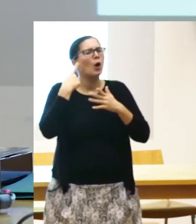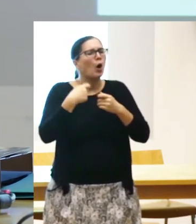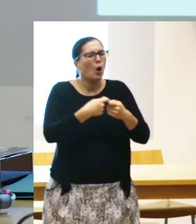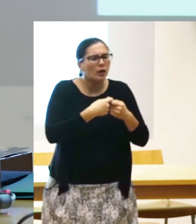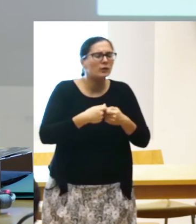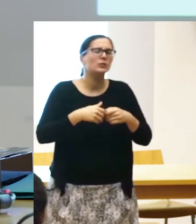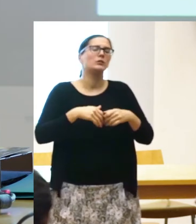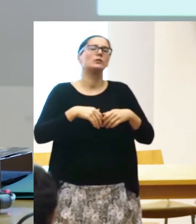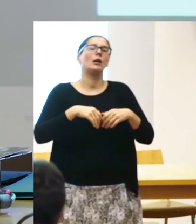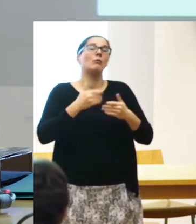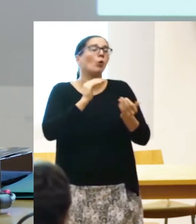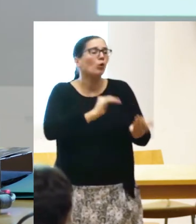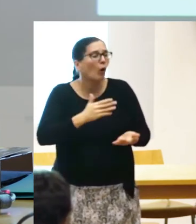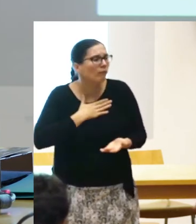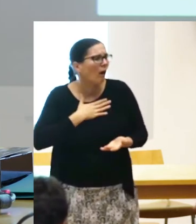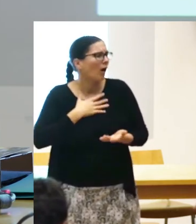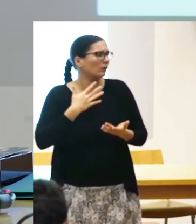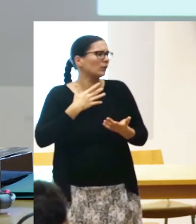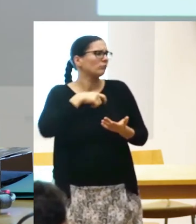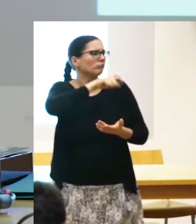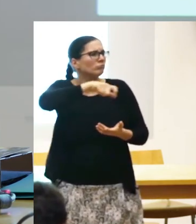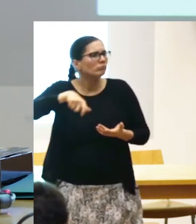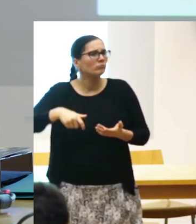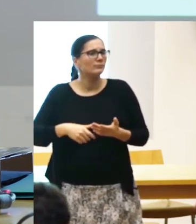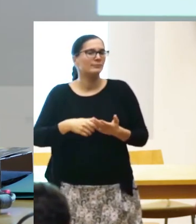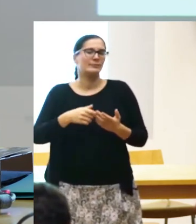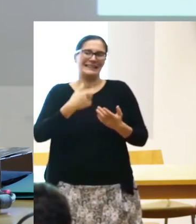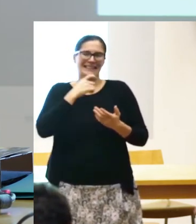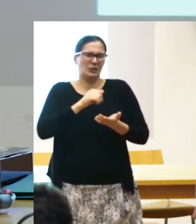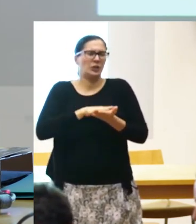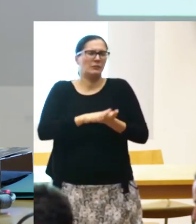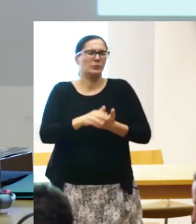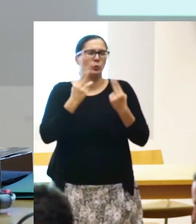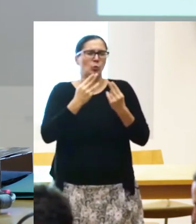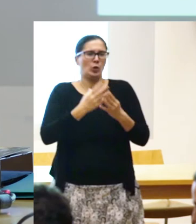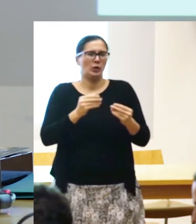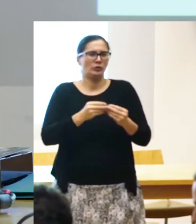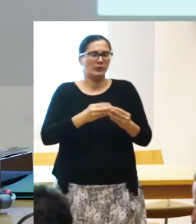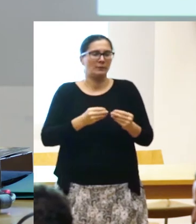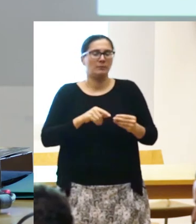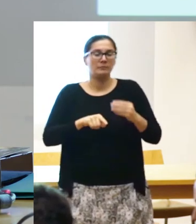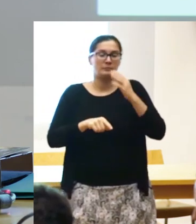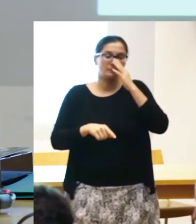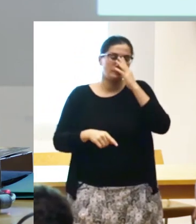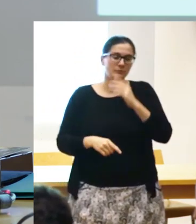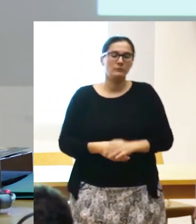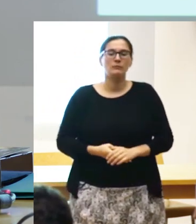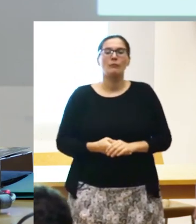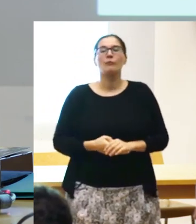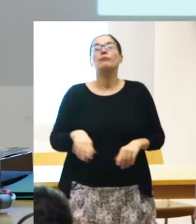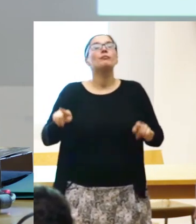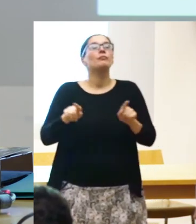tak i z hlediska chování, tohle je důležitá věc, kterou chci dokončit, tak včetně i nějaké